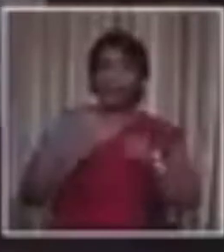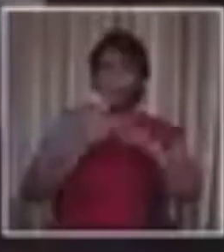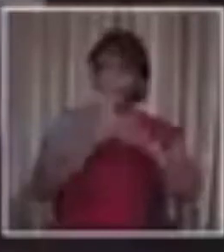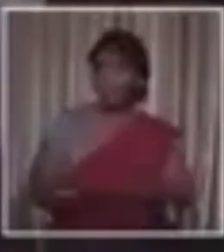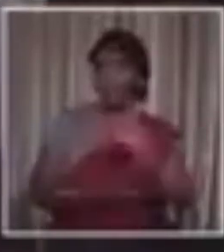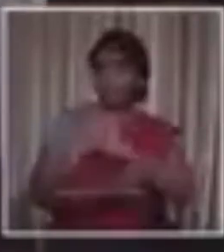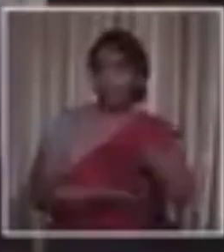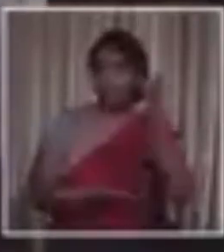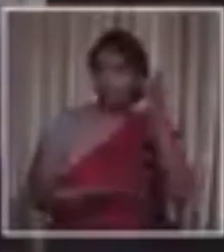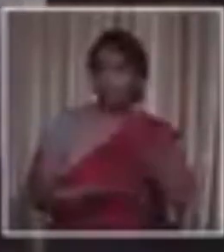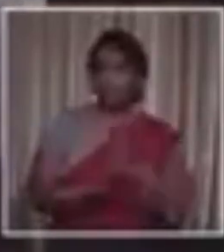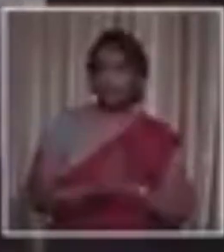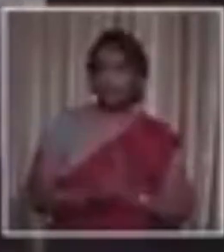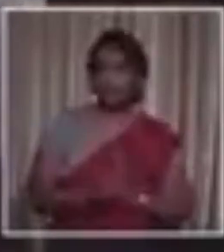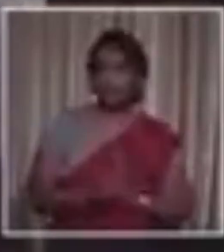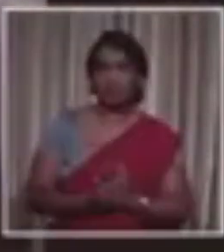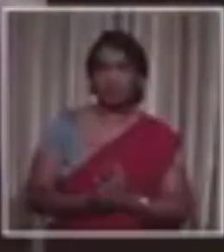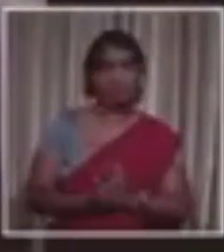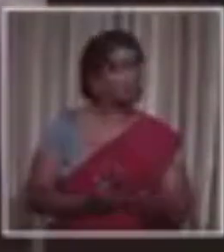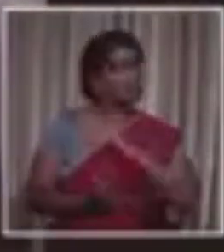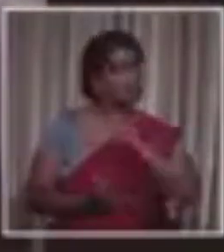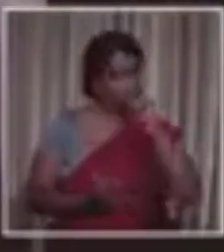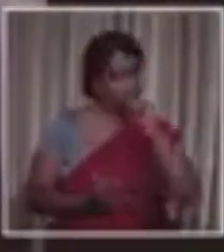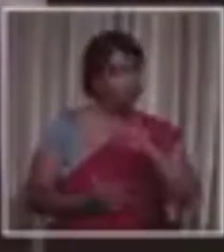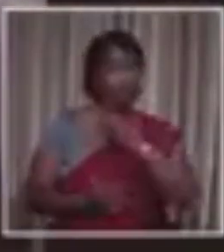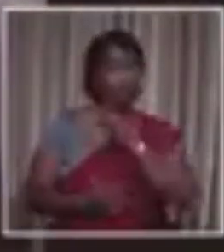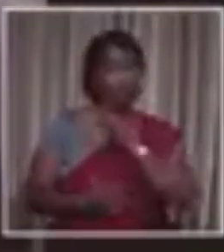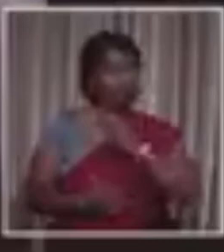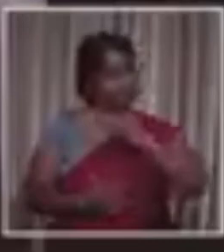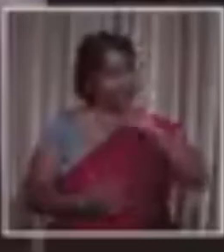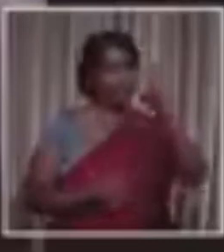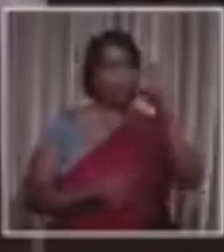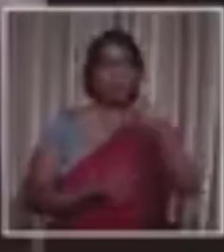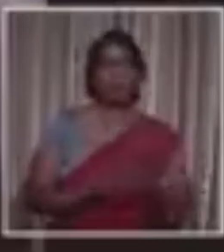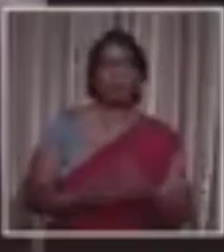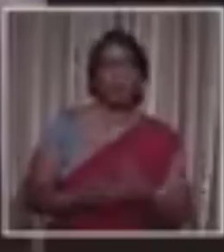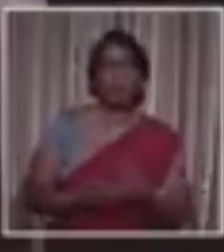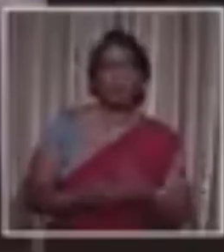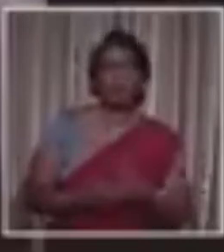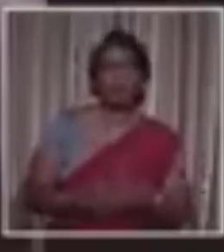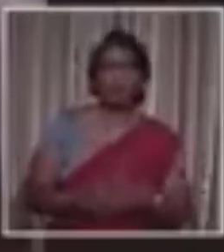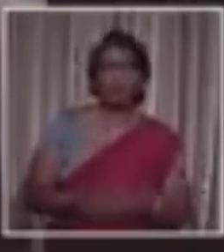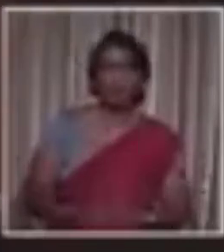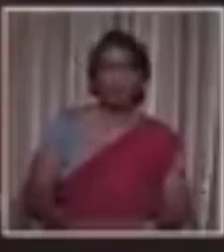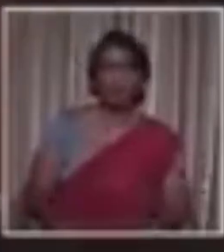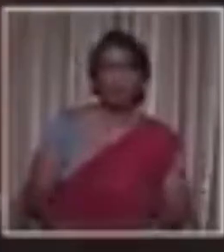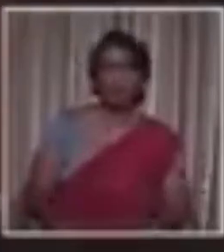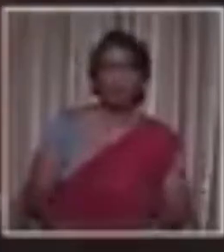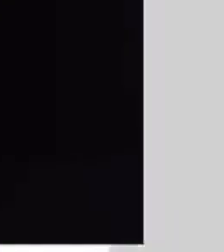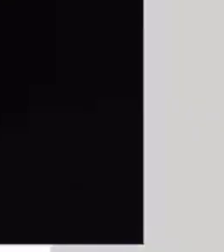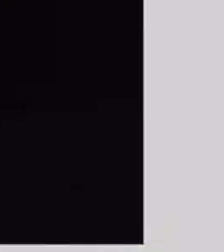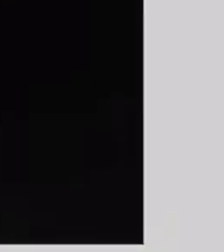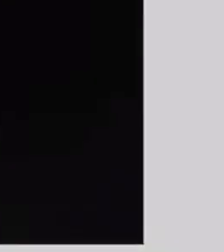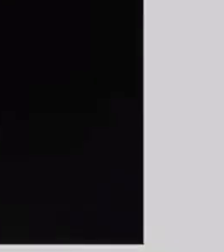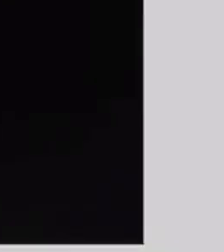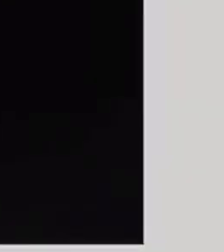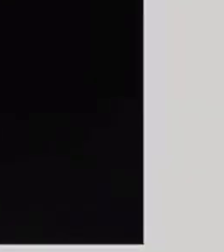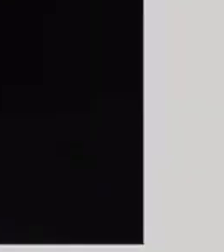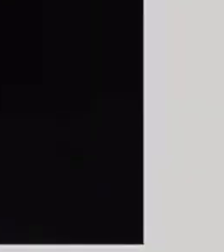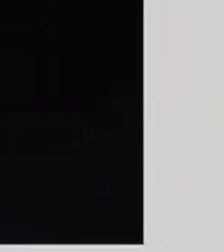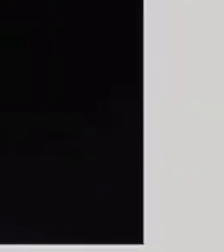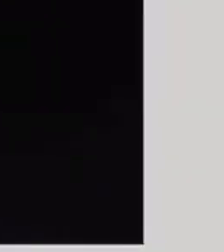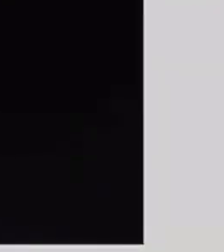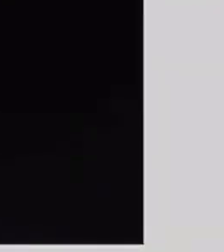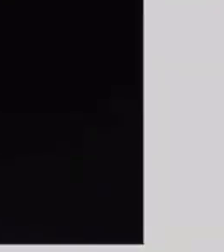එපා ඔබතුමා මම කියනවා පැහැදිලිව ඔබතුමා ටොම් පචෙක් කියන්නේ ටොම් පචෙක් කියන්නේ මොන ආයේ ටොම් පචෙක් කියලා මං කියනවා දිනපතා